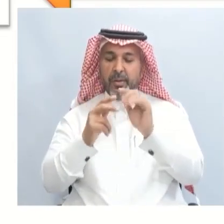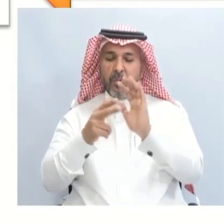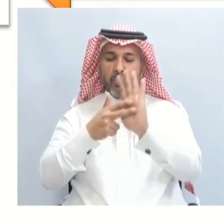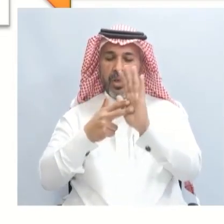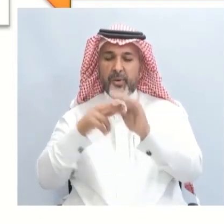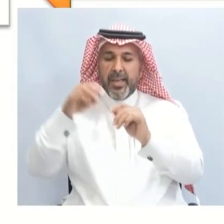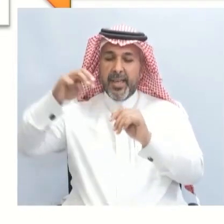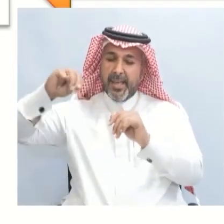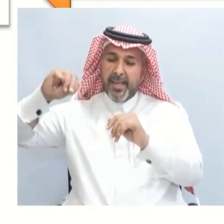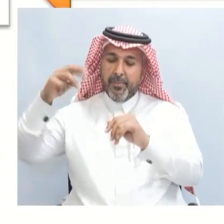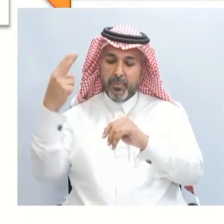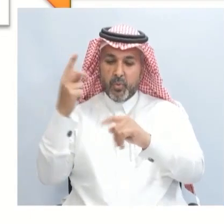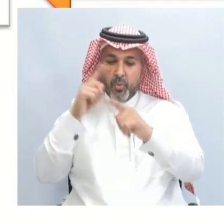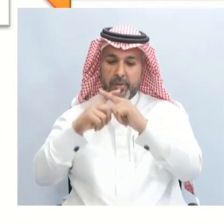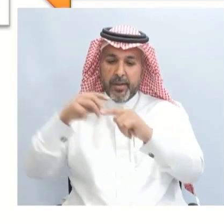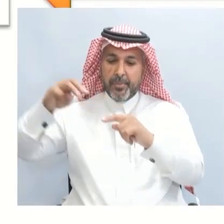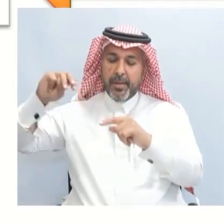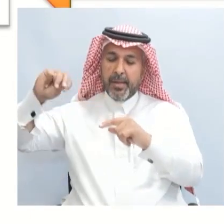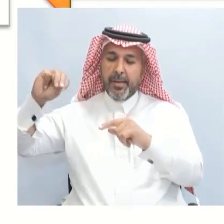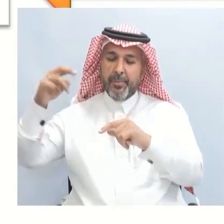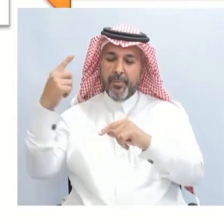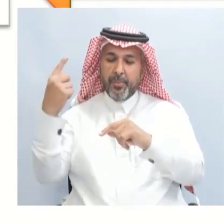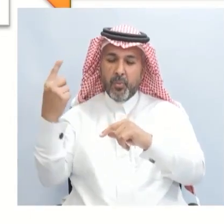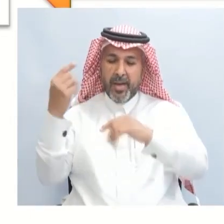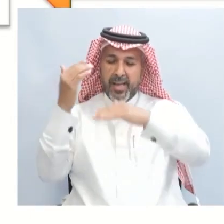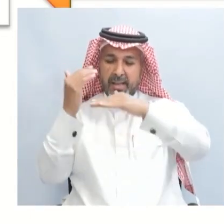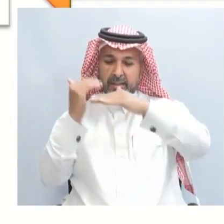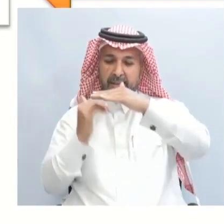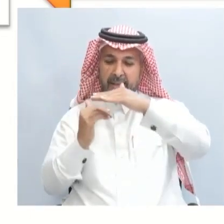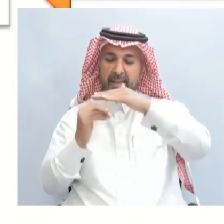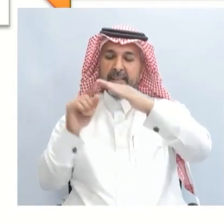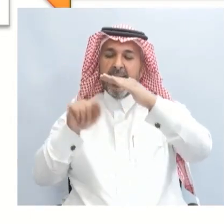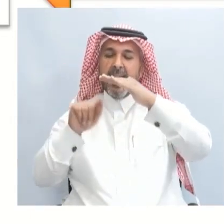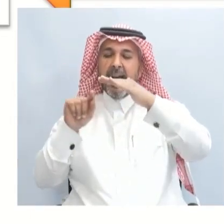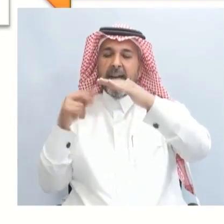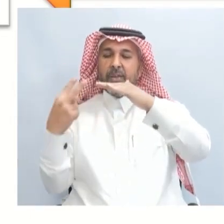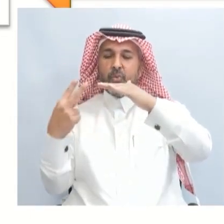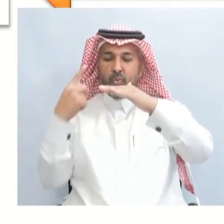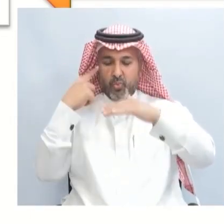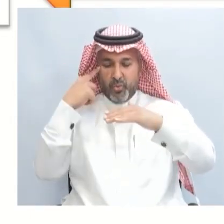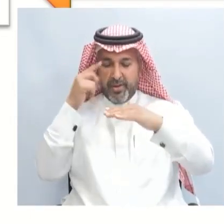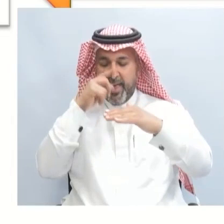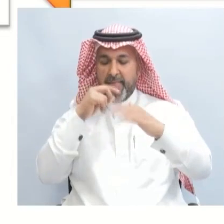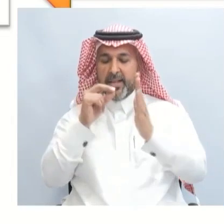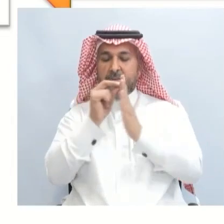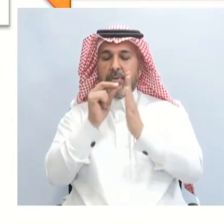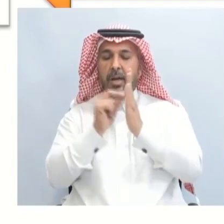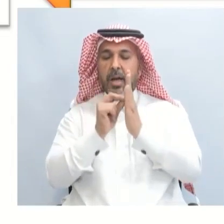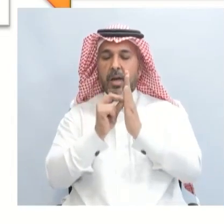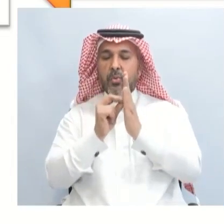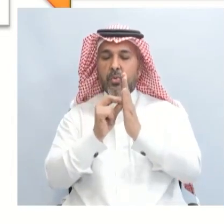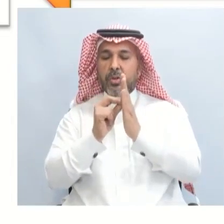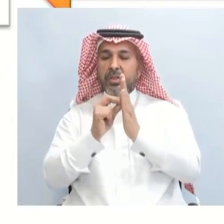يبدو لي هذا جدا مقنع هذا ما يعرف بقانون النيوتن الرابع وهو قانون او يسمى بقانون نيوتن للجذب العام